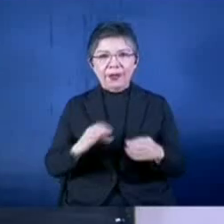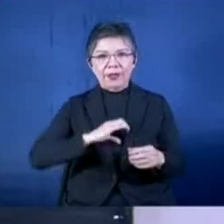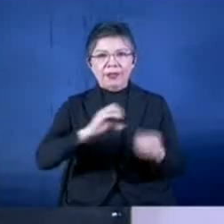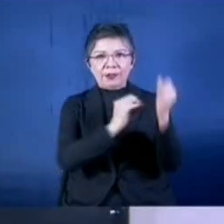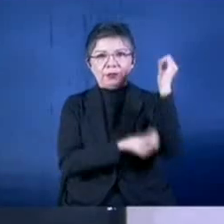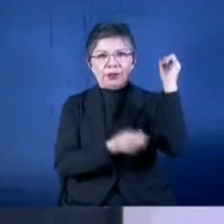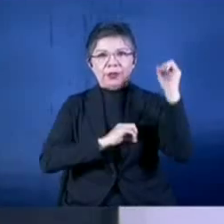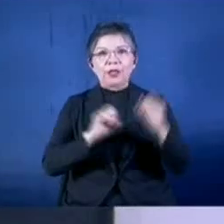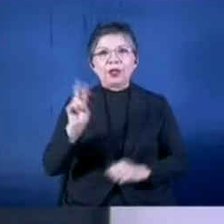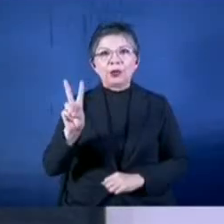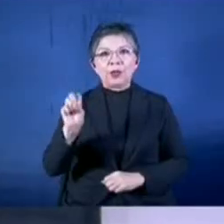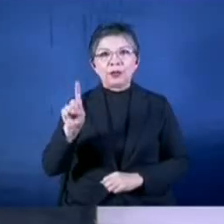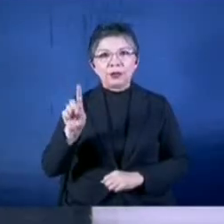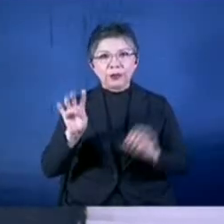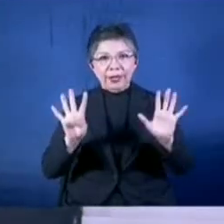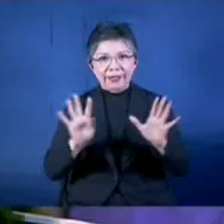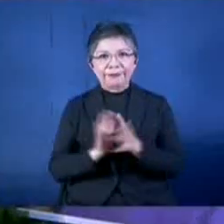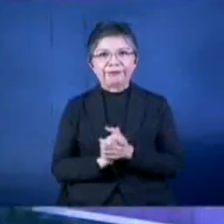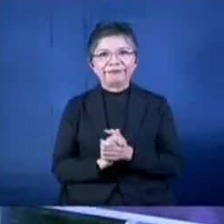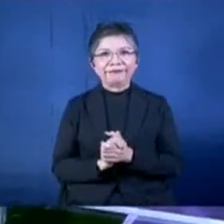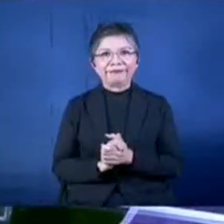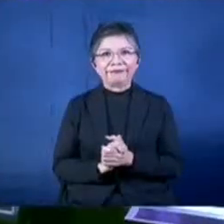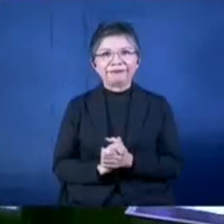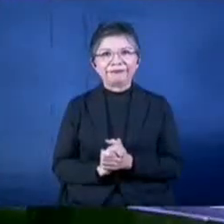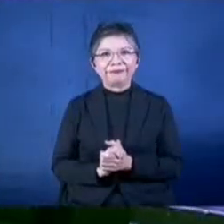Pilpres 2019.